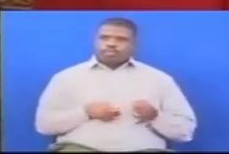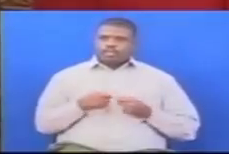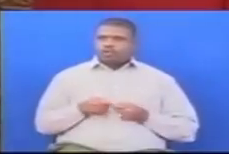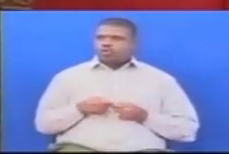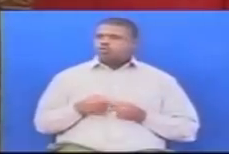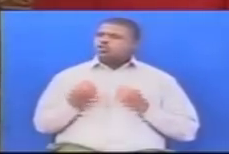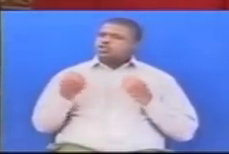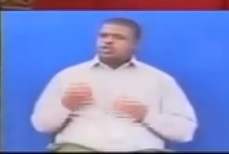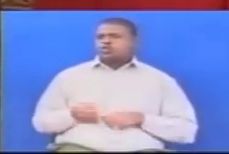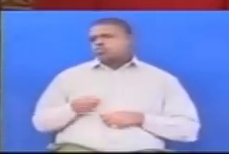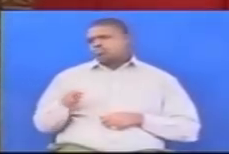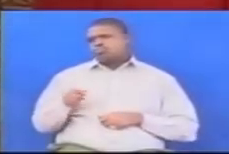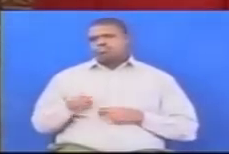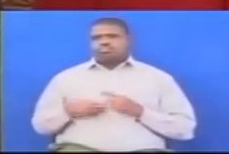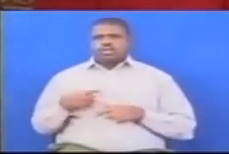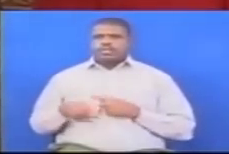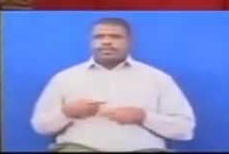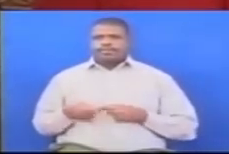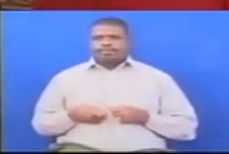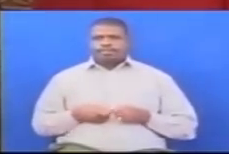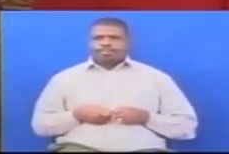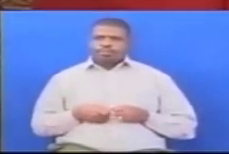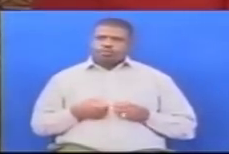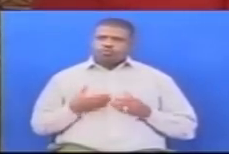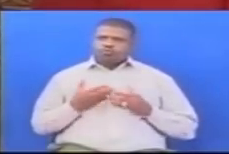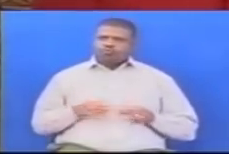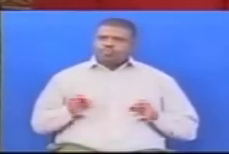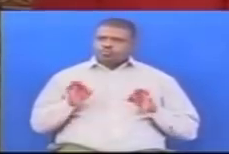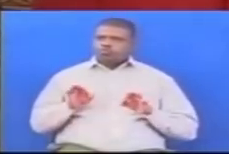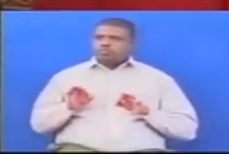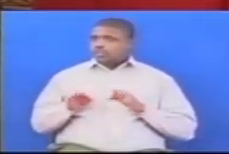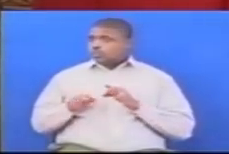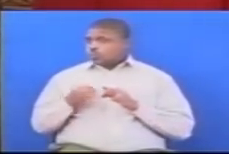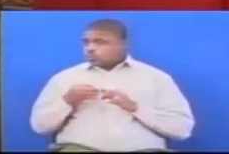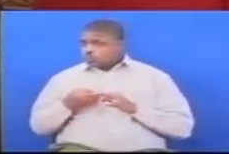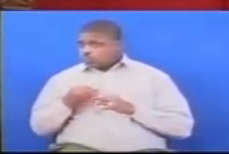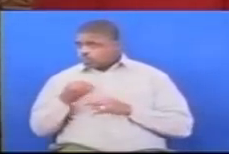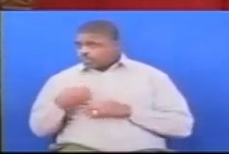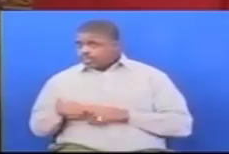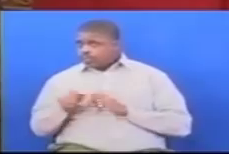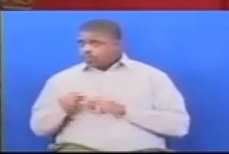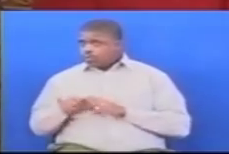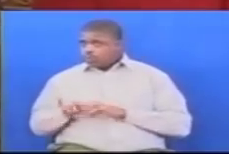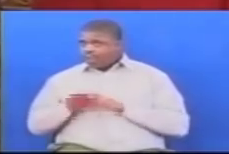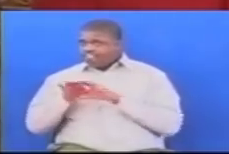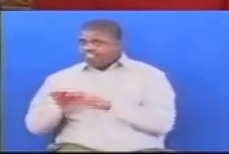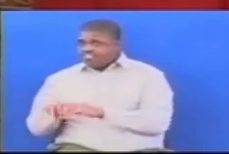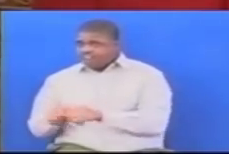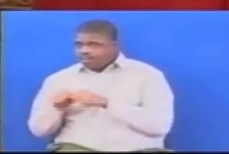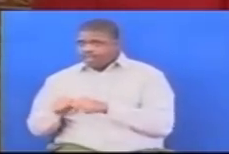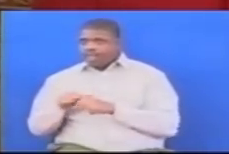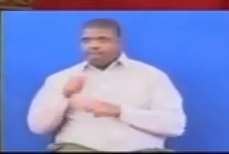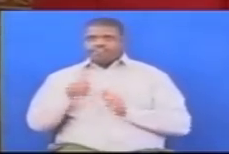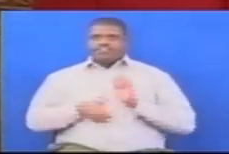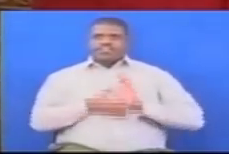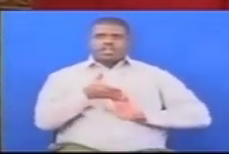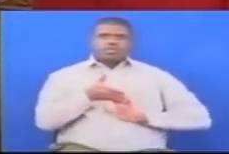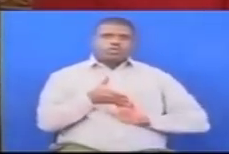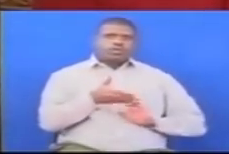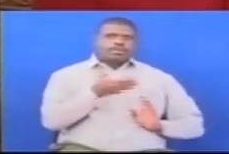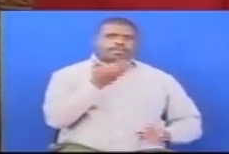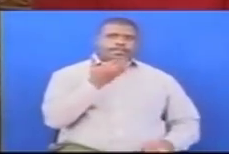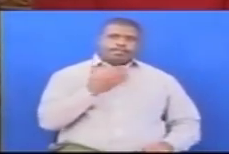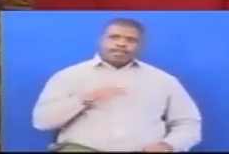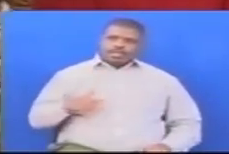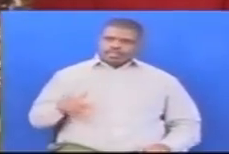ni ngumu ule mradi kuweza kuenda smoothly kwa sababu watu wengi wamevamia vyanzo vya maji. Kwa